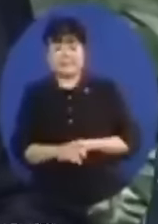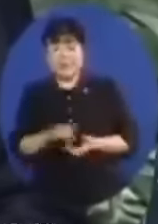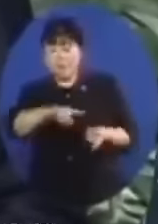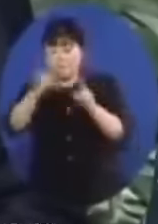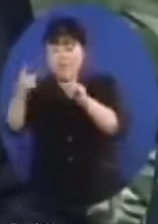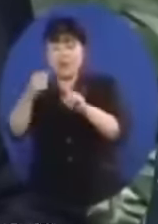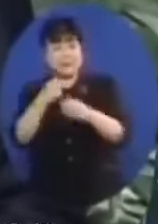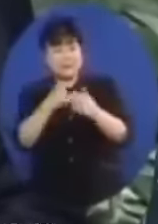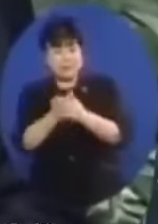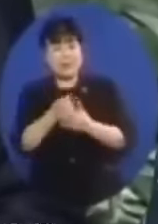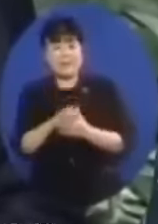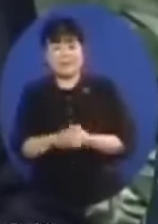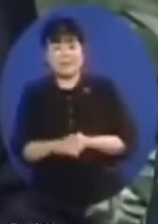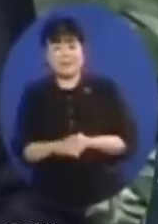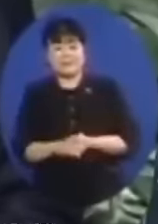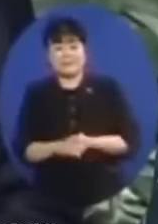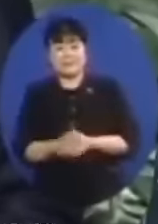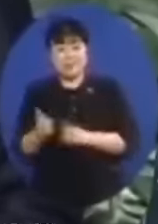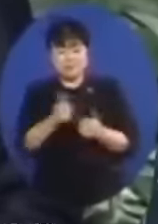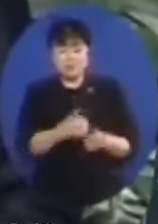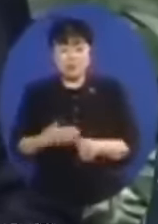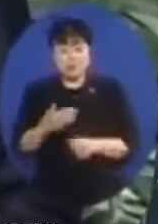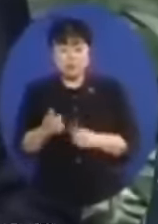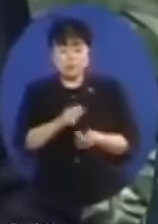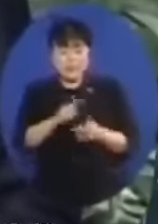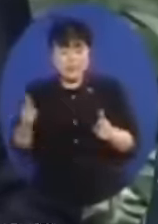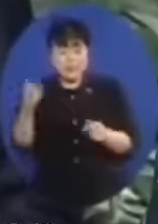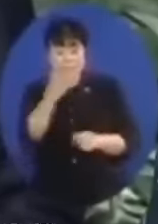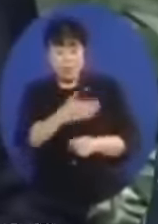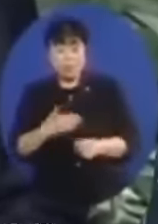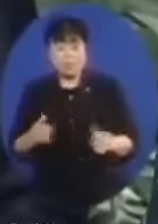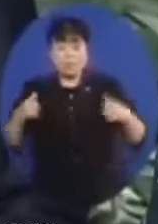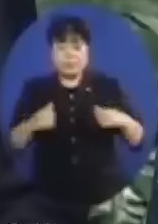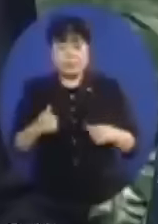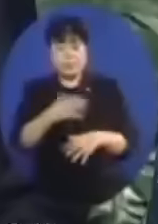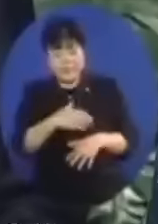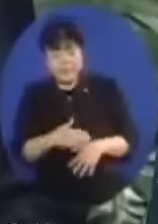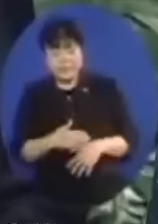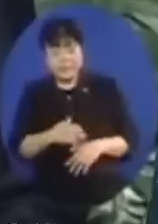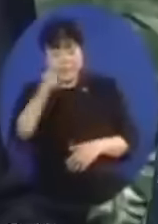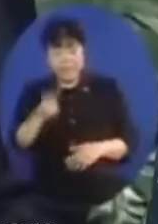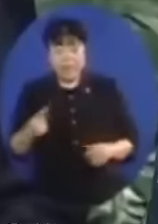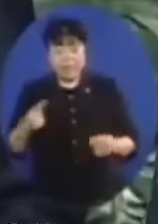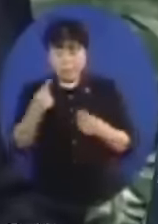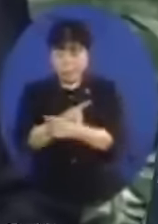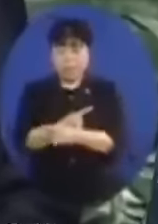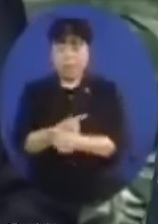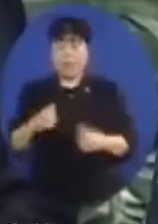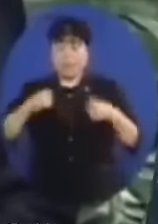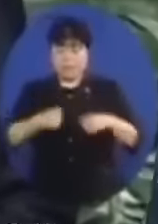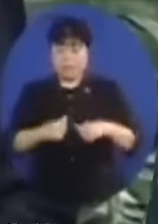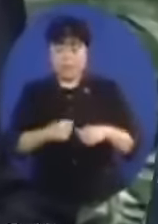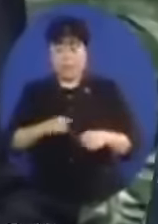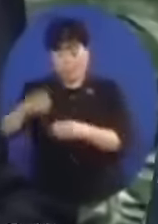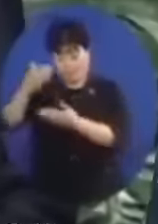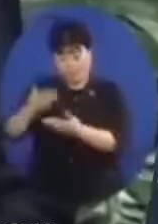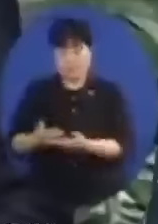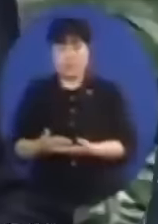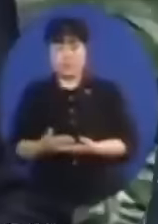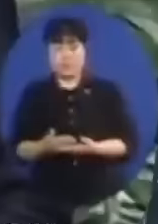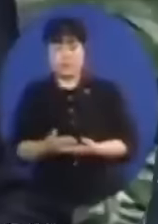부활하기 때문인 것입니다. 이 죽을 몸이 죽지 않은 몸을 입고 약한 몸이 강한 몸을 입고 버린 몸이